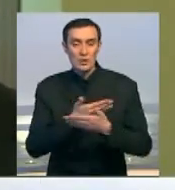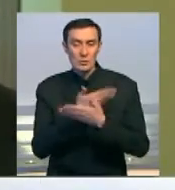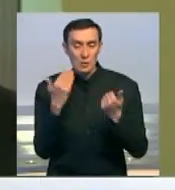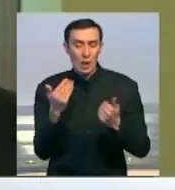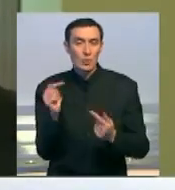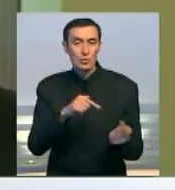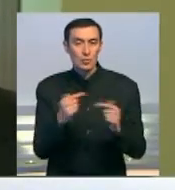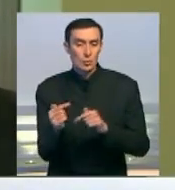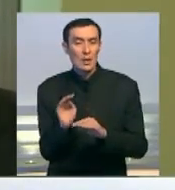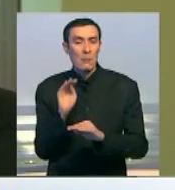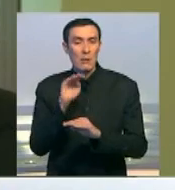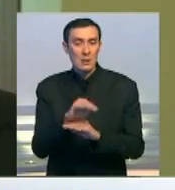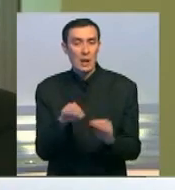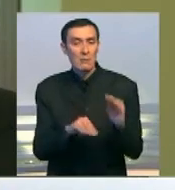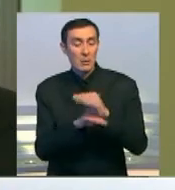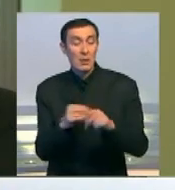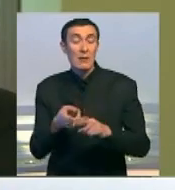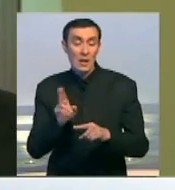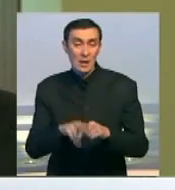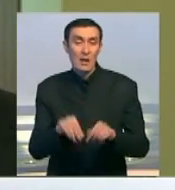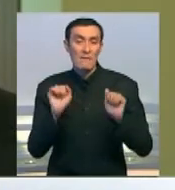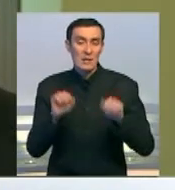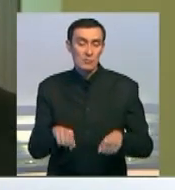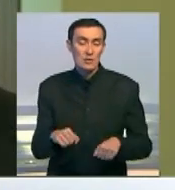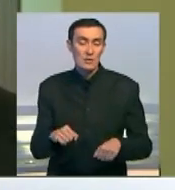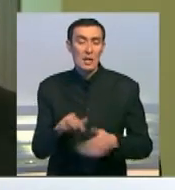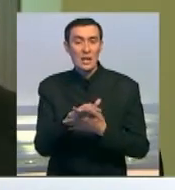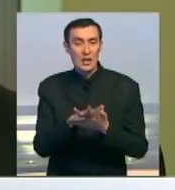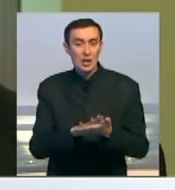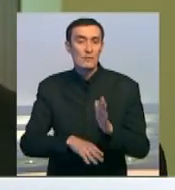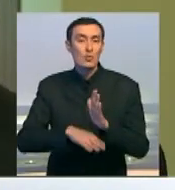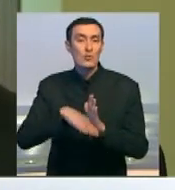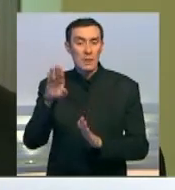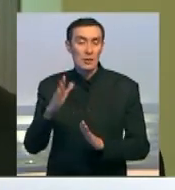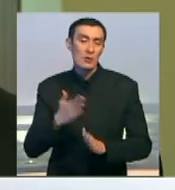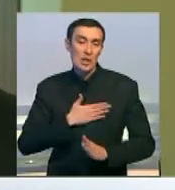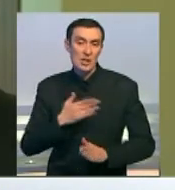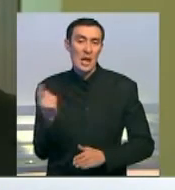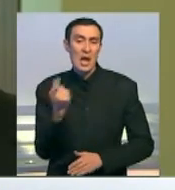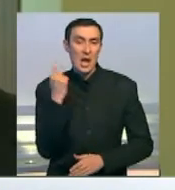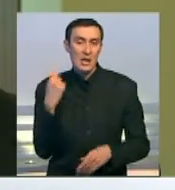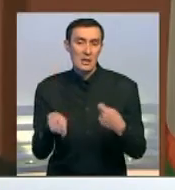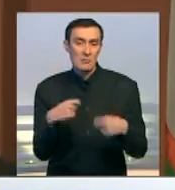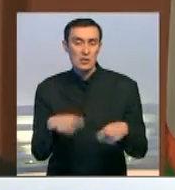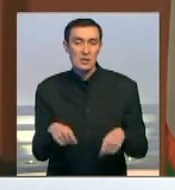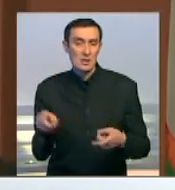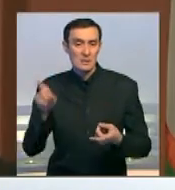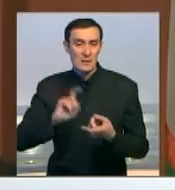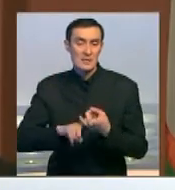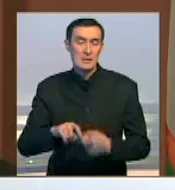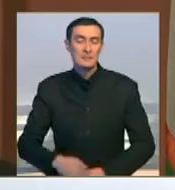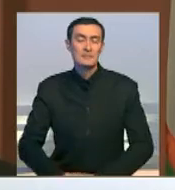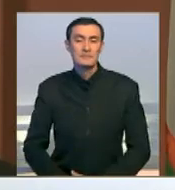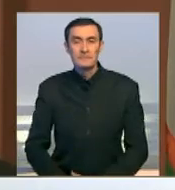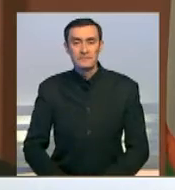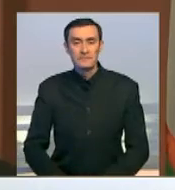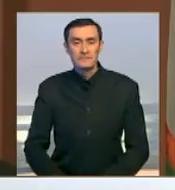дополняем друг друга. И это дает хорошую возможность для дальнейшего укрепления наших экономических связей.